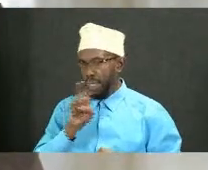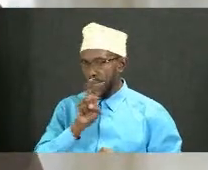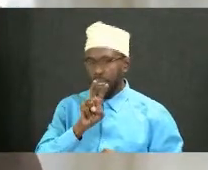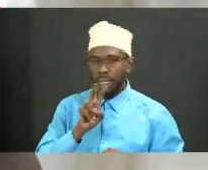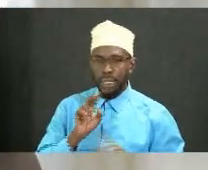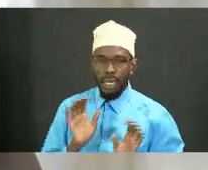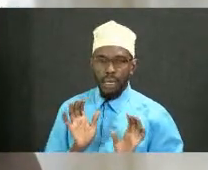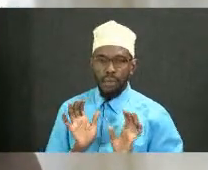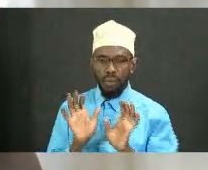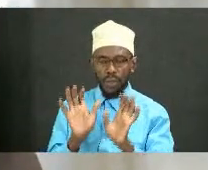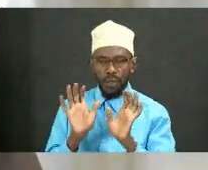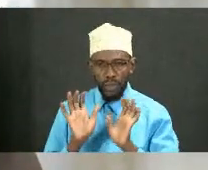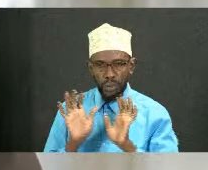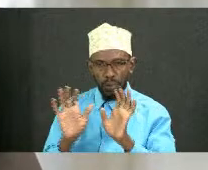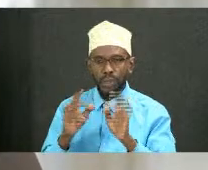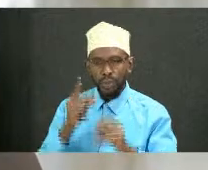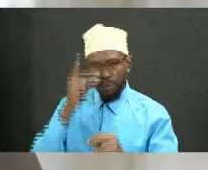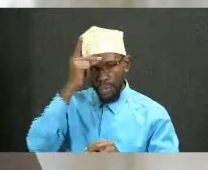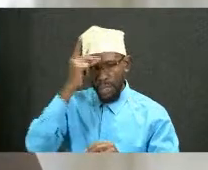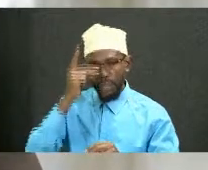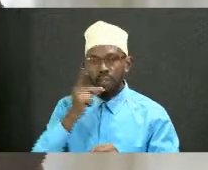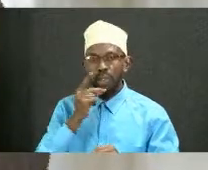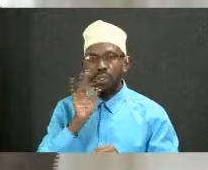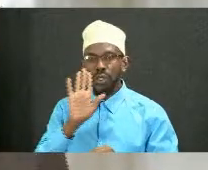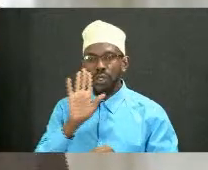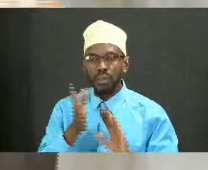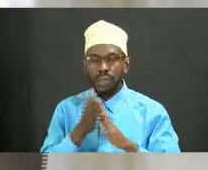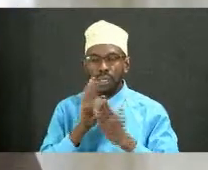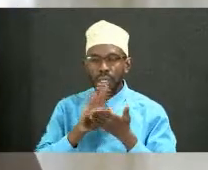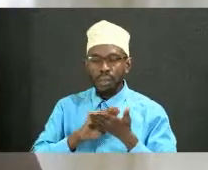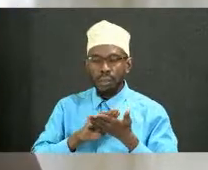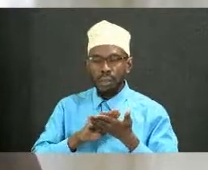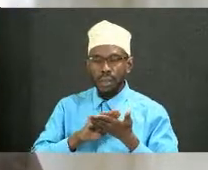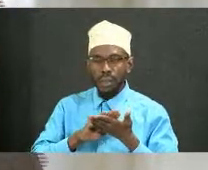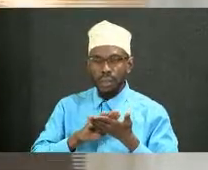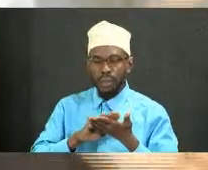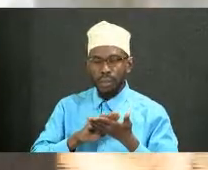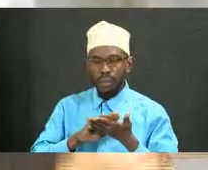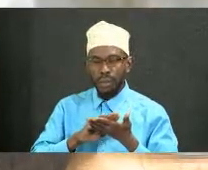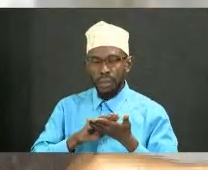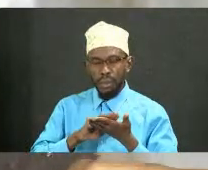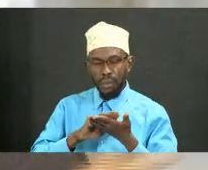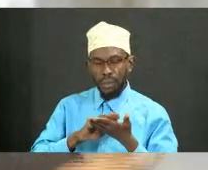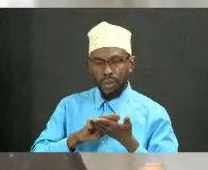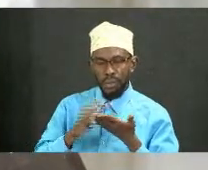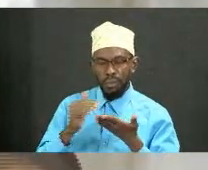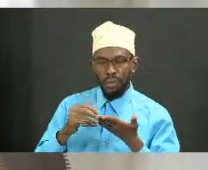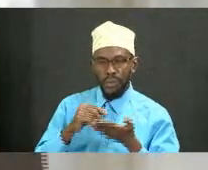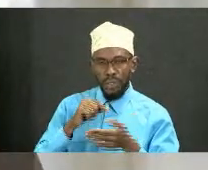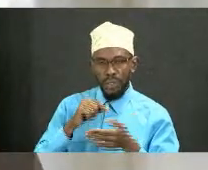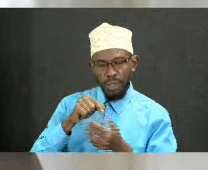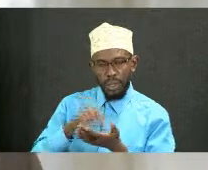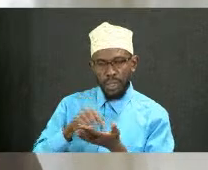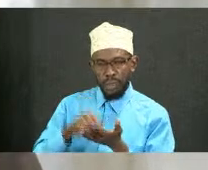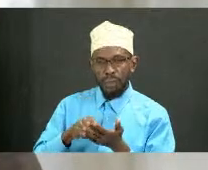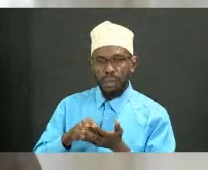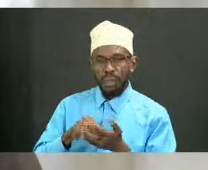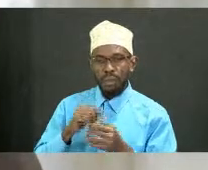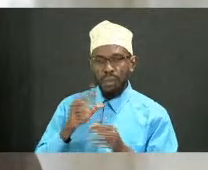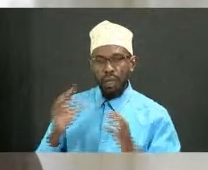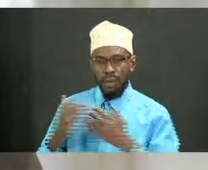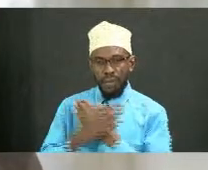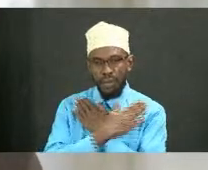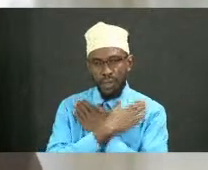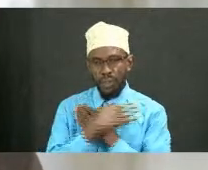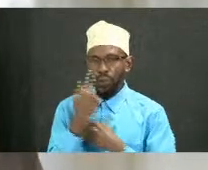peer pressure, labda mzazi wako anataka upwe unaweza kutimiza hili jambo. Unaweza pata marafiki